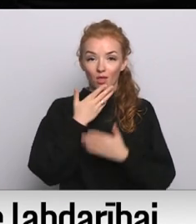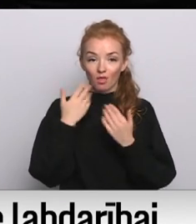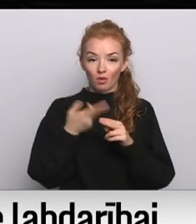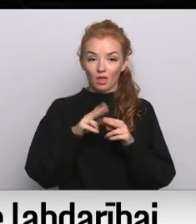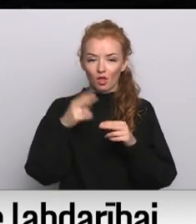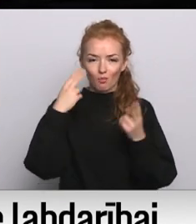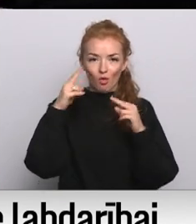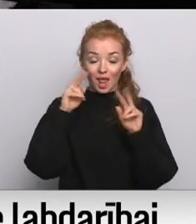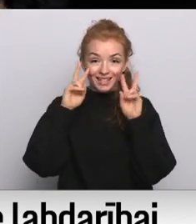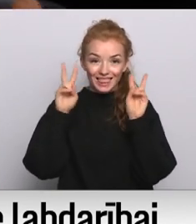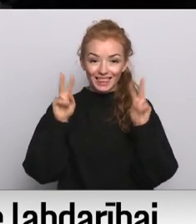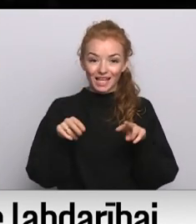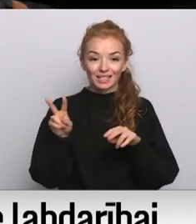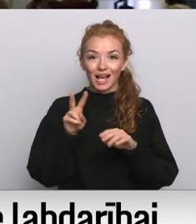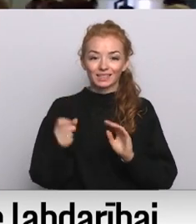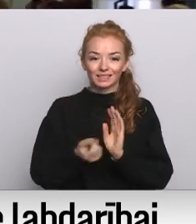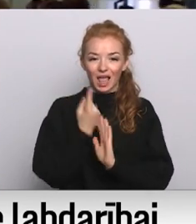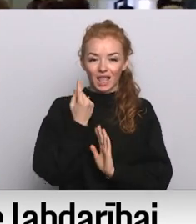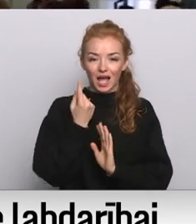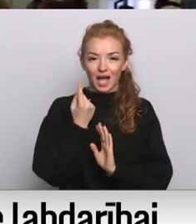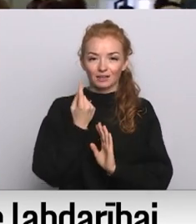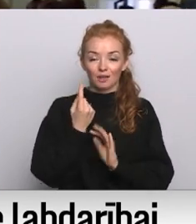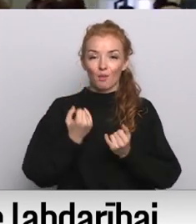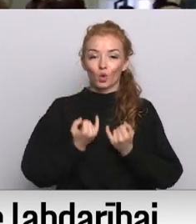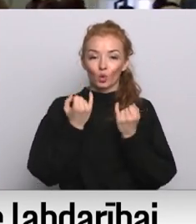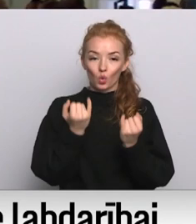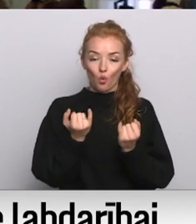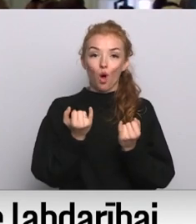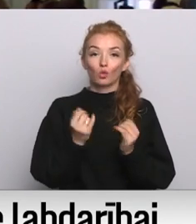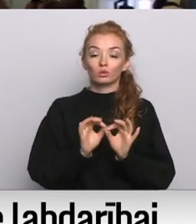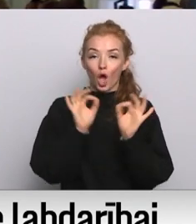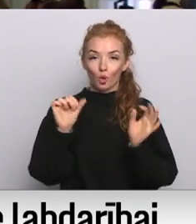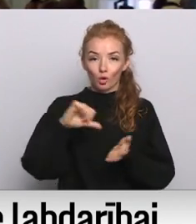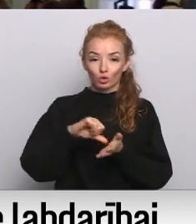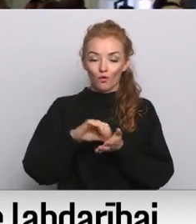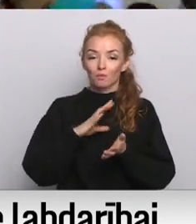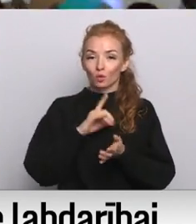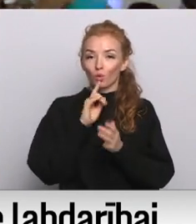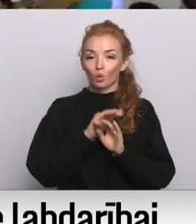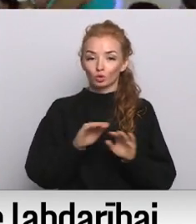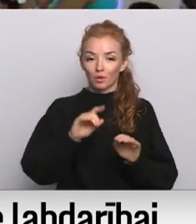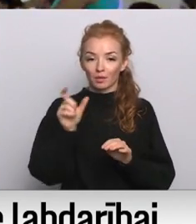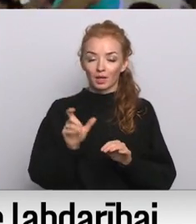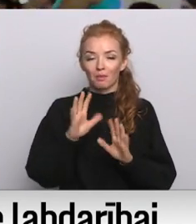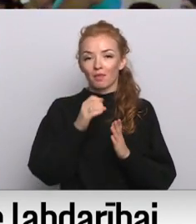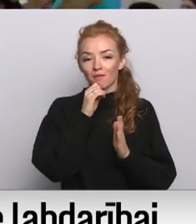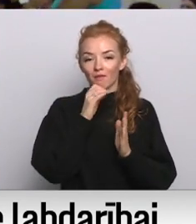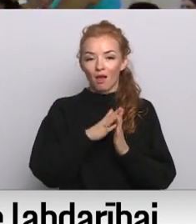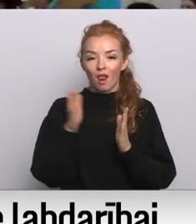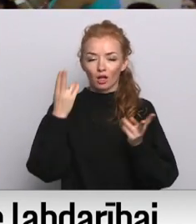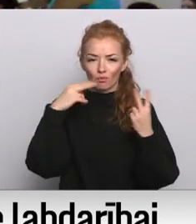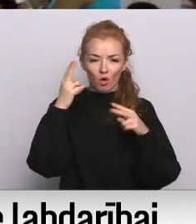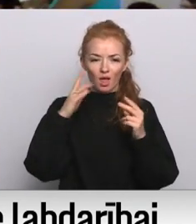modelēm nav nejausmas, kas sanācis. Par godu karalienē šaus sākās ar klusuma brīdi, taču vēlāk modeles